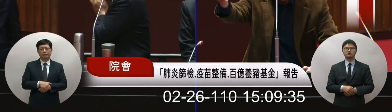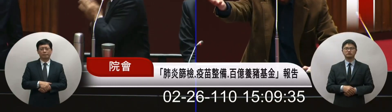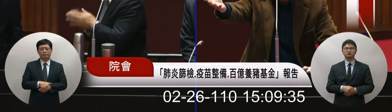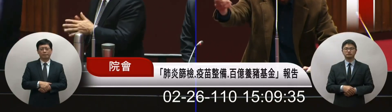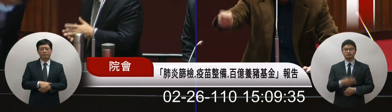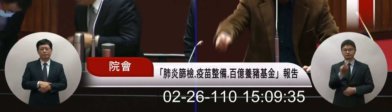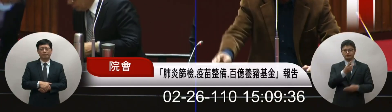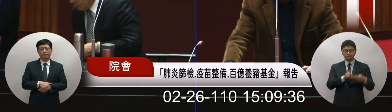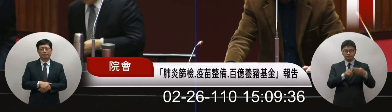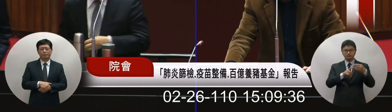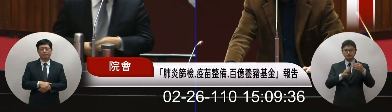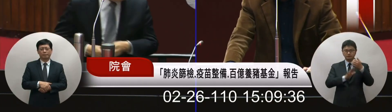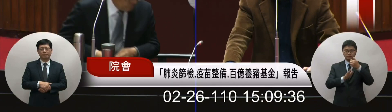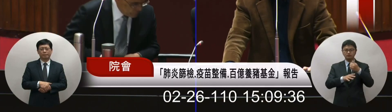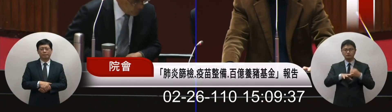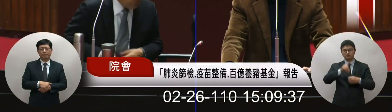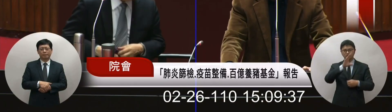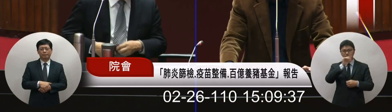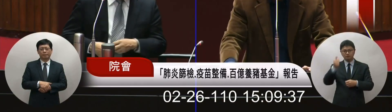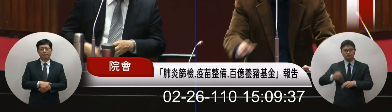邱主委先回座，